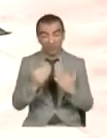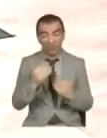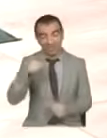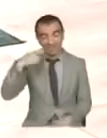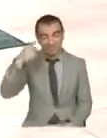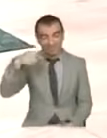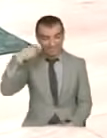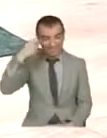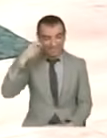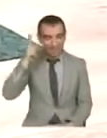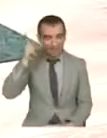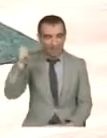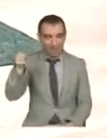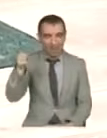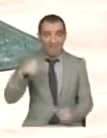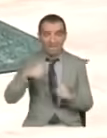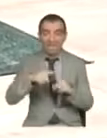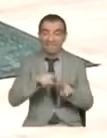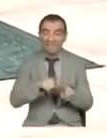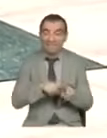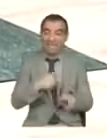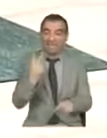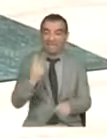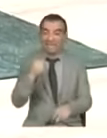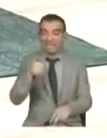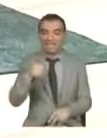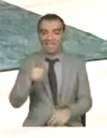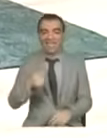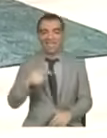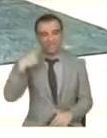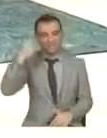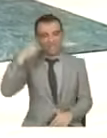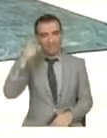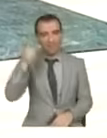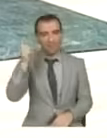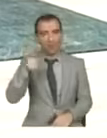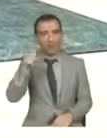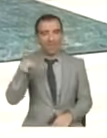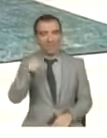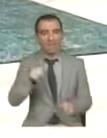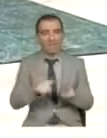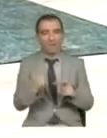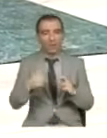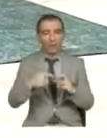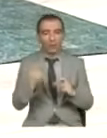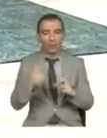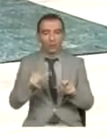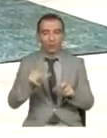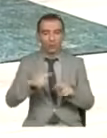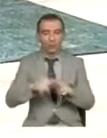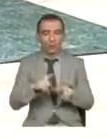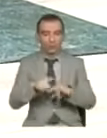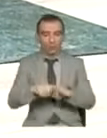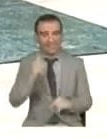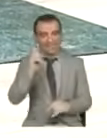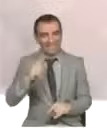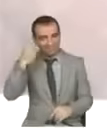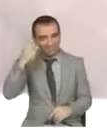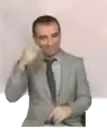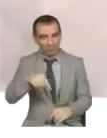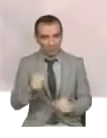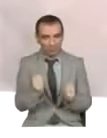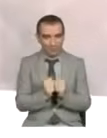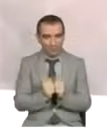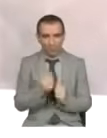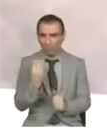sinemalarda Tay 2 Ebabil takımı filminin yönetmeni Nurullah Hinan da ilk filmde yine buradaydınız. Evet. İlk